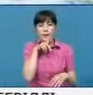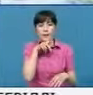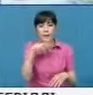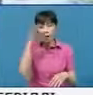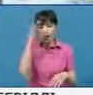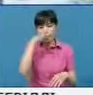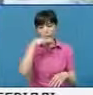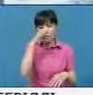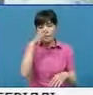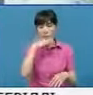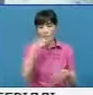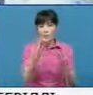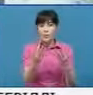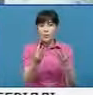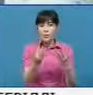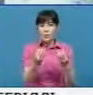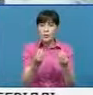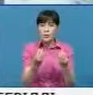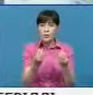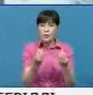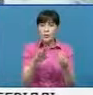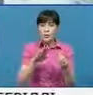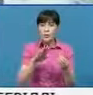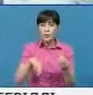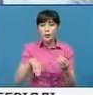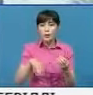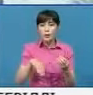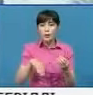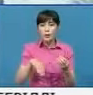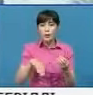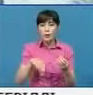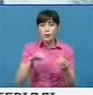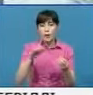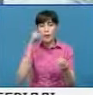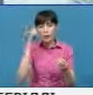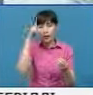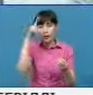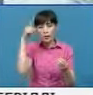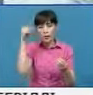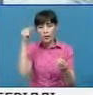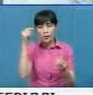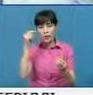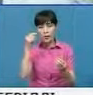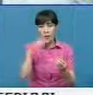Германиядан, содан кейін Япониядан.